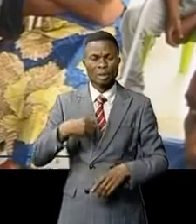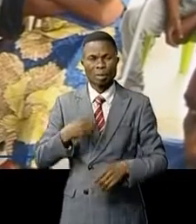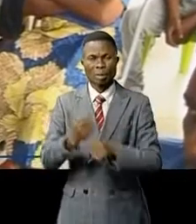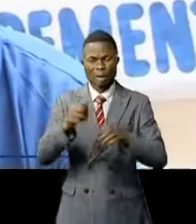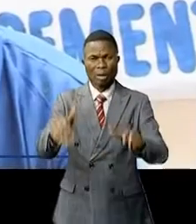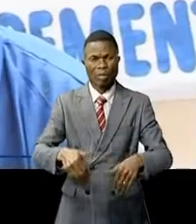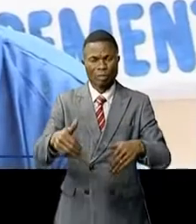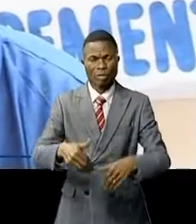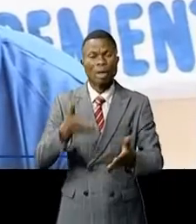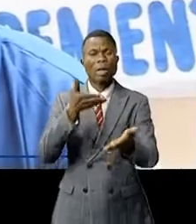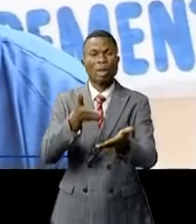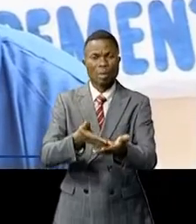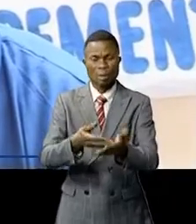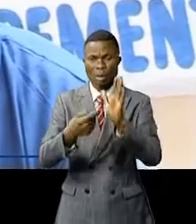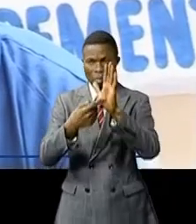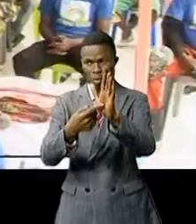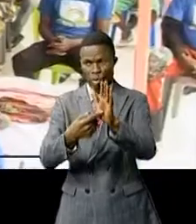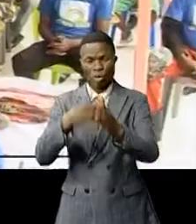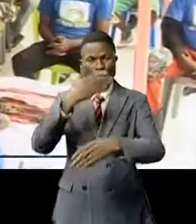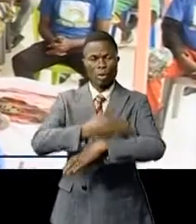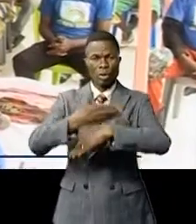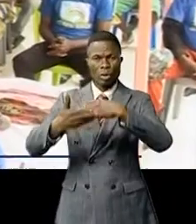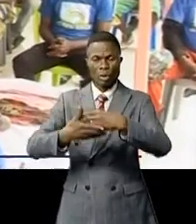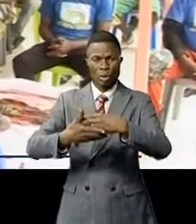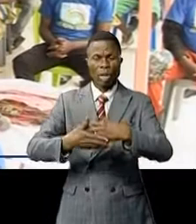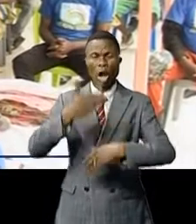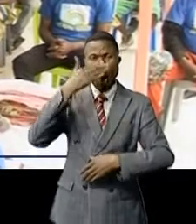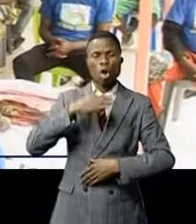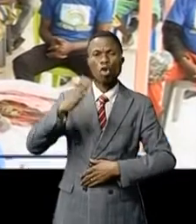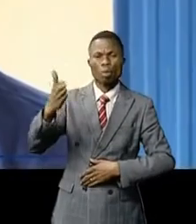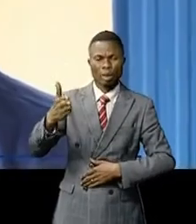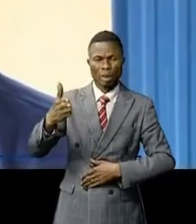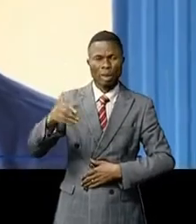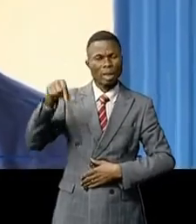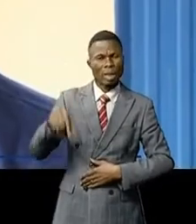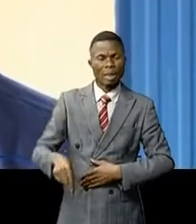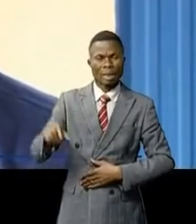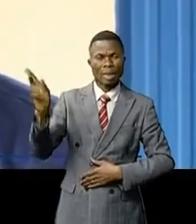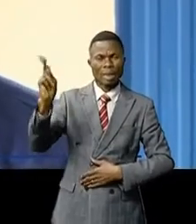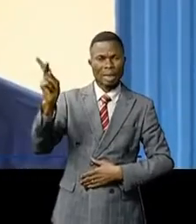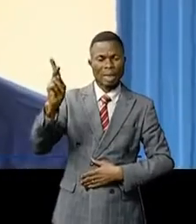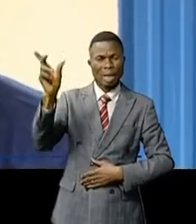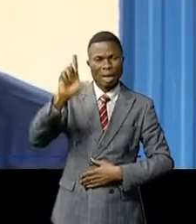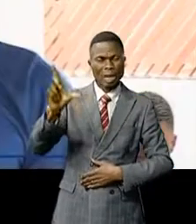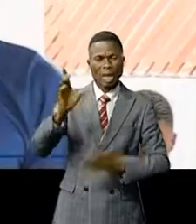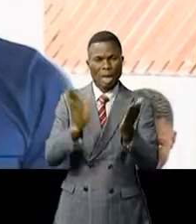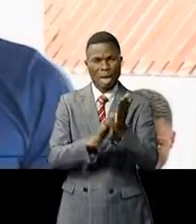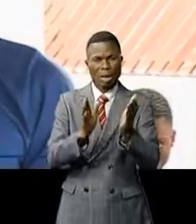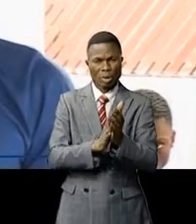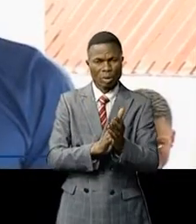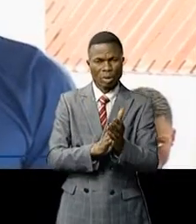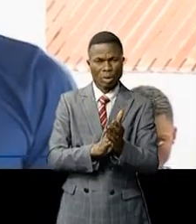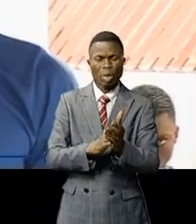maraîchères. La preuve, elle prévoit la construction d'un centre médical dans le quartier Kingabwa et des écoles, le